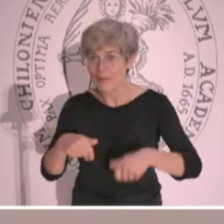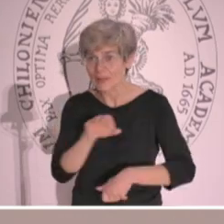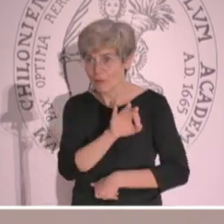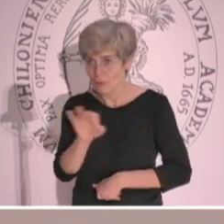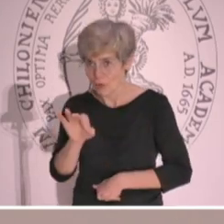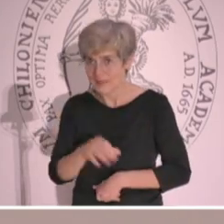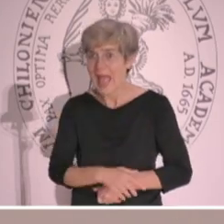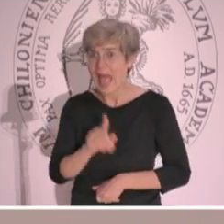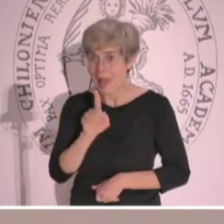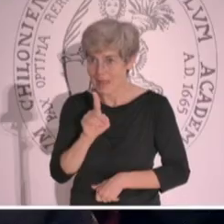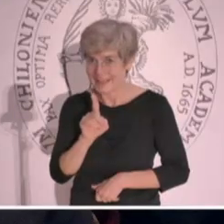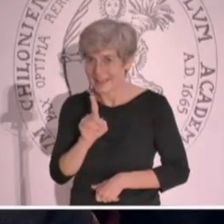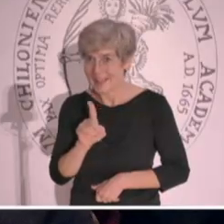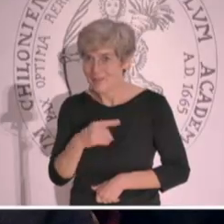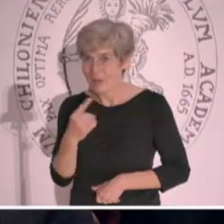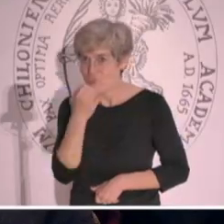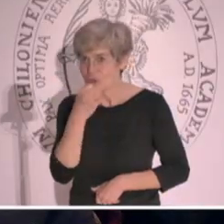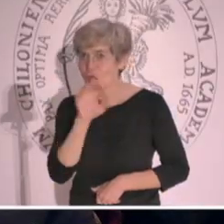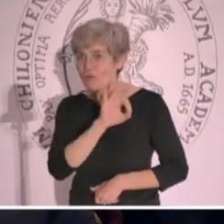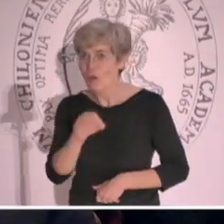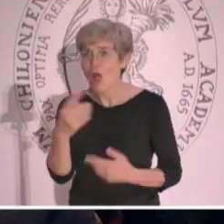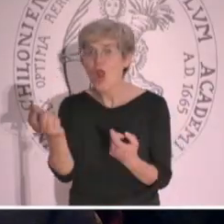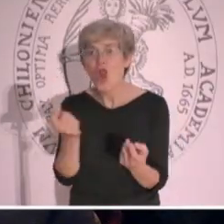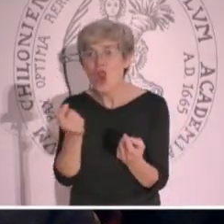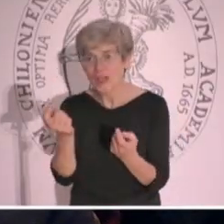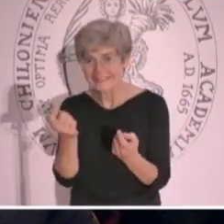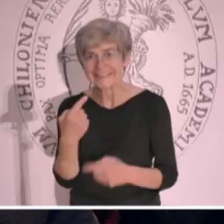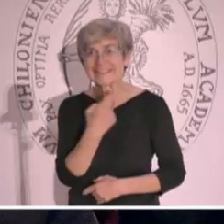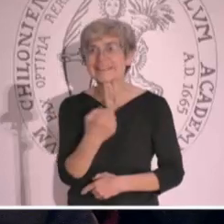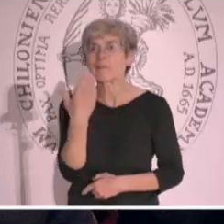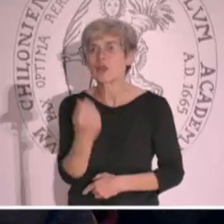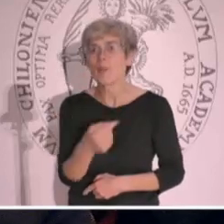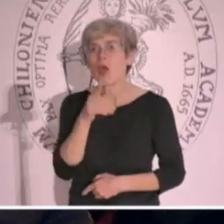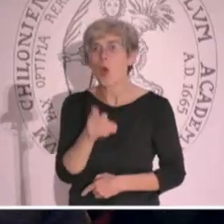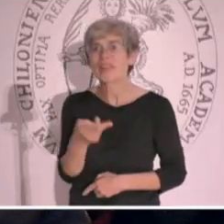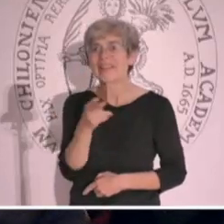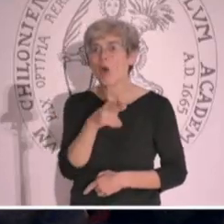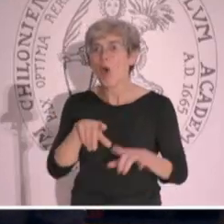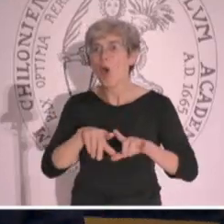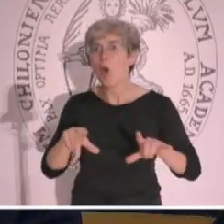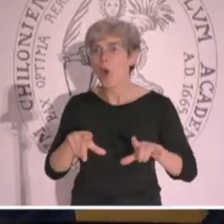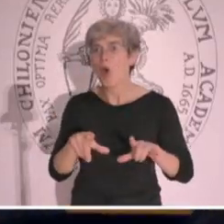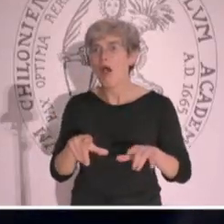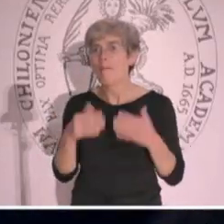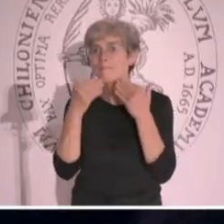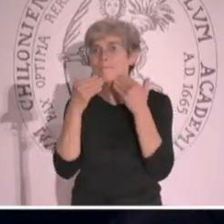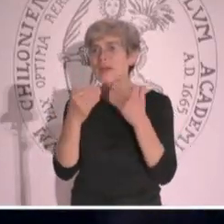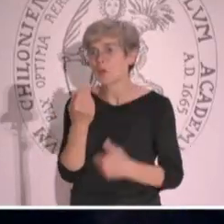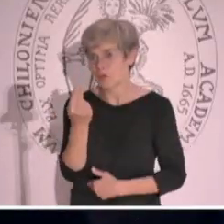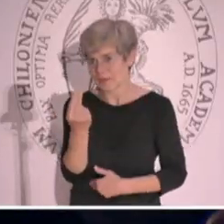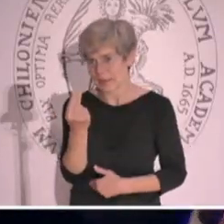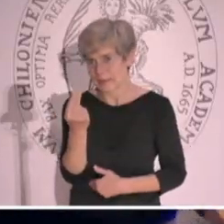Euro Begrüßungsgeld dafür, dass Sie sich sehr schnell bei uns anmelden. Sie können das tun, auch nicht nur im Rathaus, sondern noch in dieser